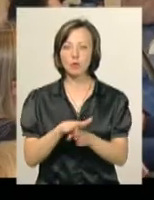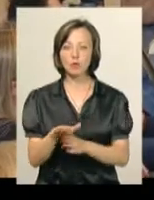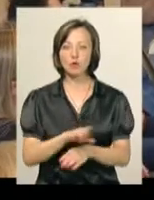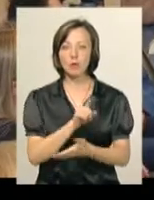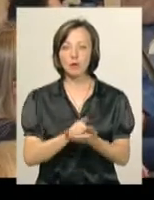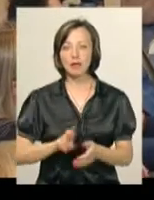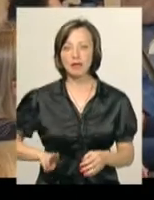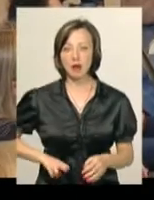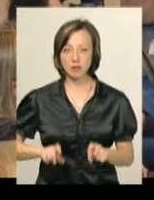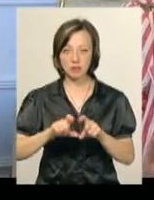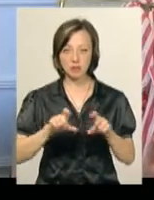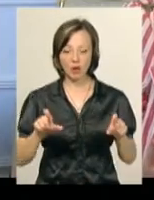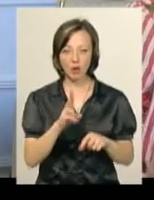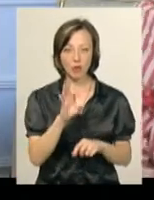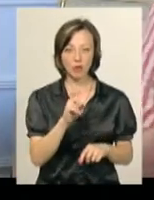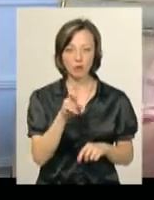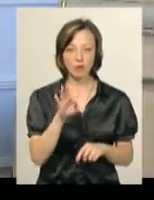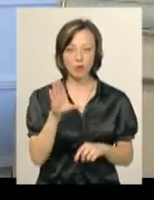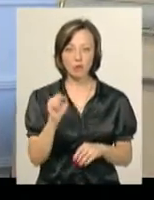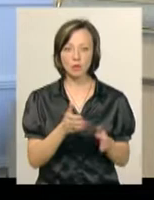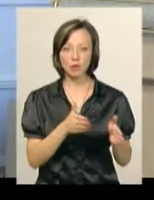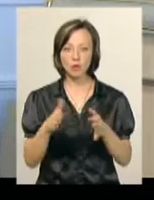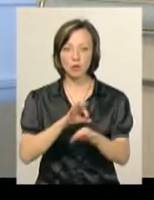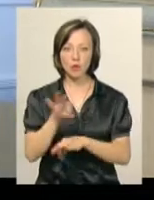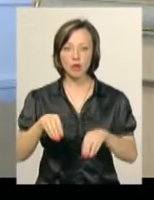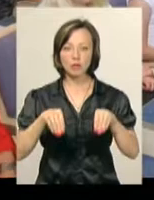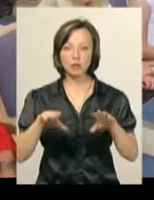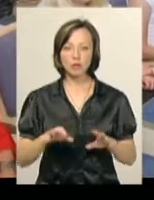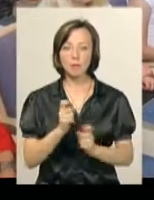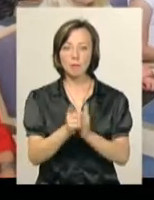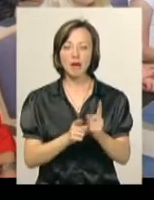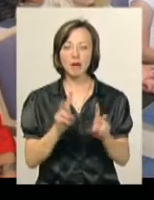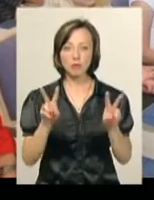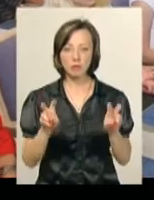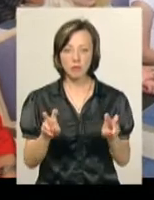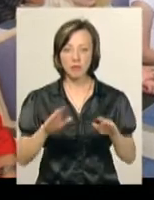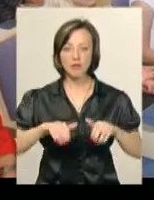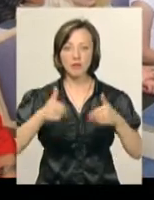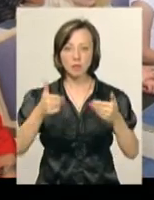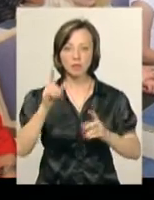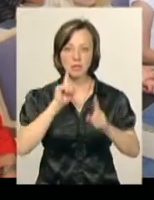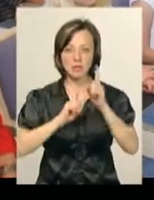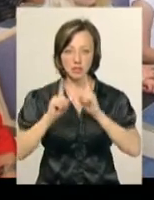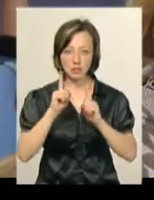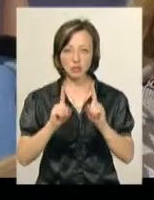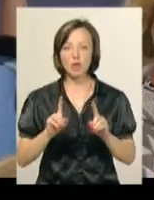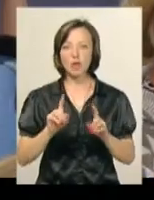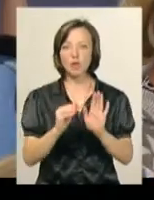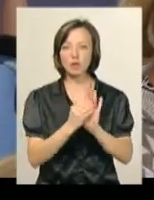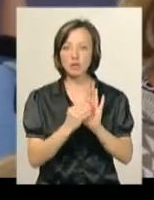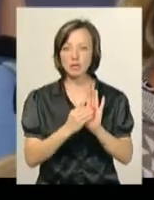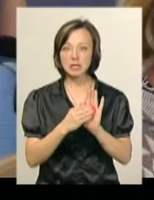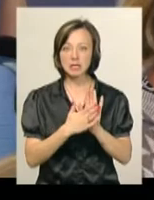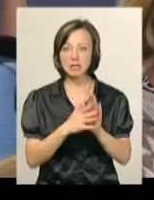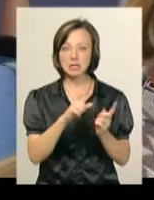директора навчального закладу Олени Козлової, під час підготовки проєкту рішення про переіменування, яке виносили на сесію, шлося про заміну